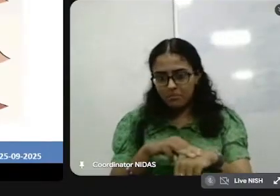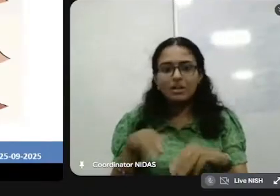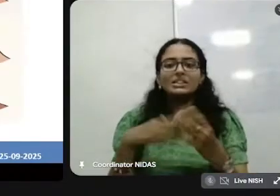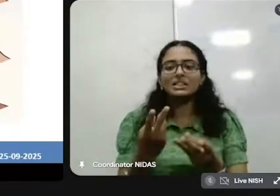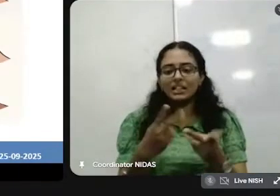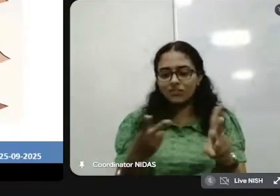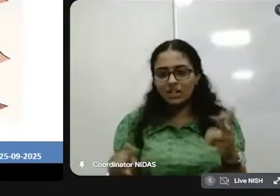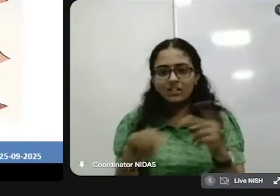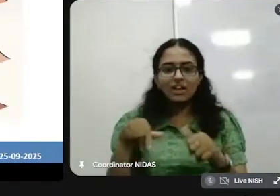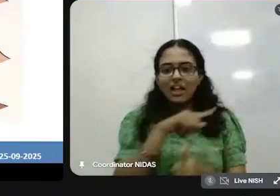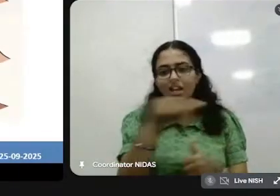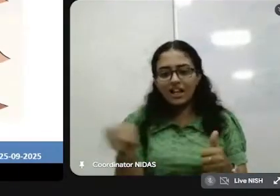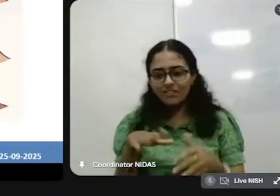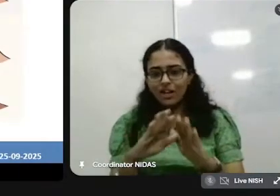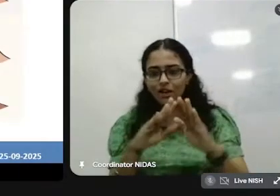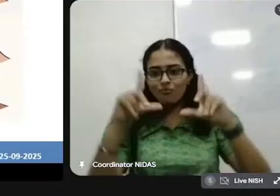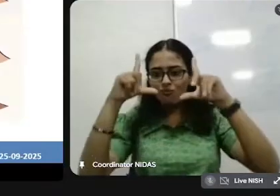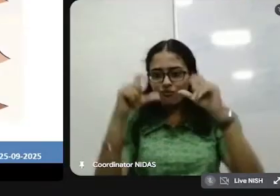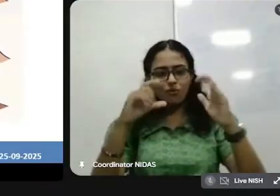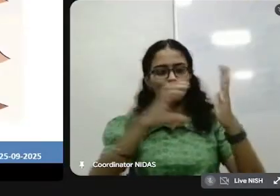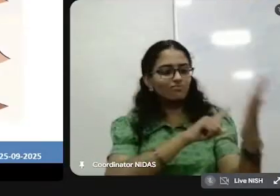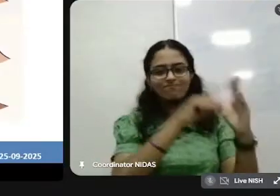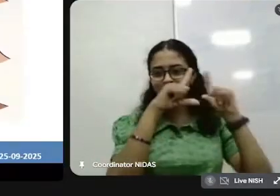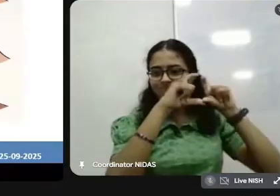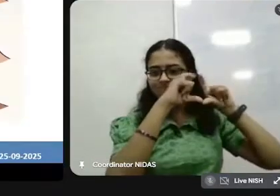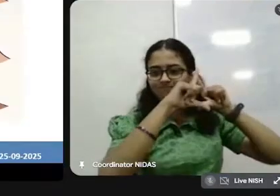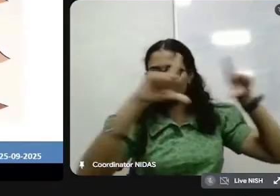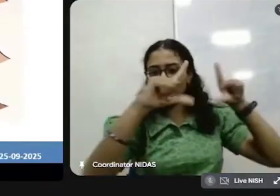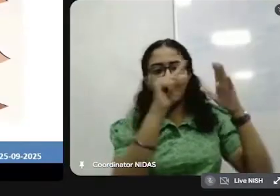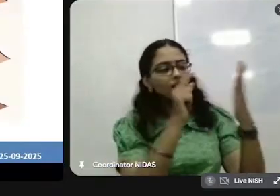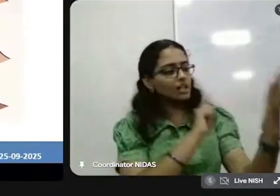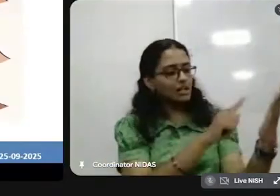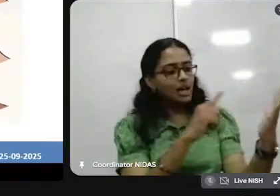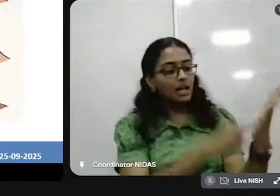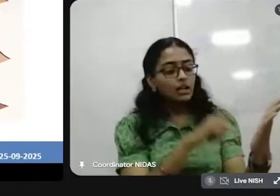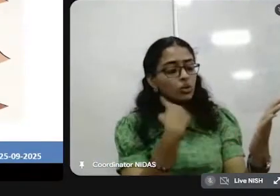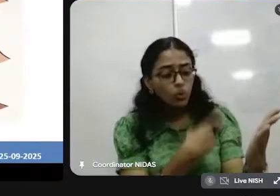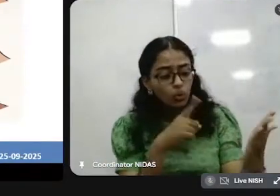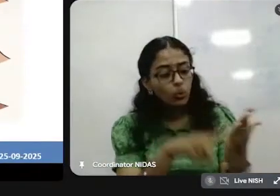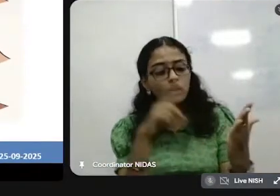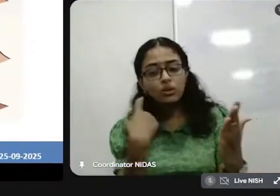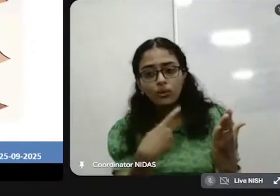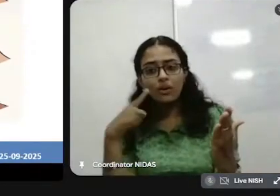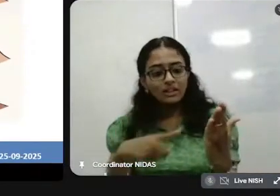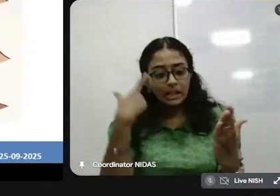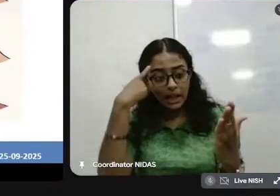ആൾക്കാര്, ഇവരുടെയൊക്കെ ഫോട്ടോ കാണിച്ചിട്ട് ഇതാരാണ്, ഇവരുടെ പേരെന്താണ് എന്നുള്ളതൊക്കെ നമുക്ക് ദിവസവും റീകോർഡ് ചെയ്യാനായിട്ട്